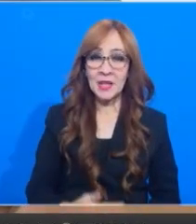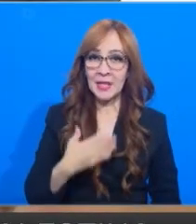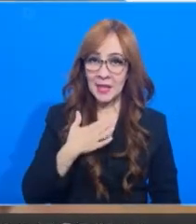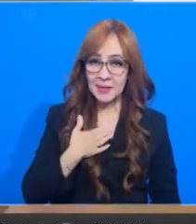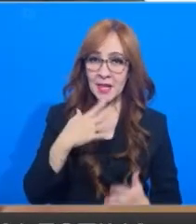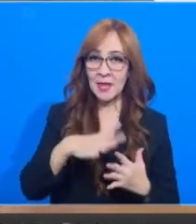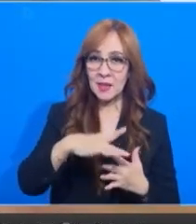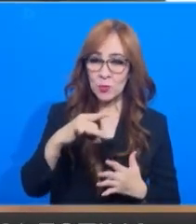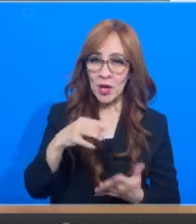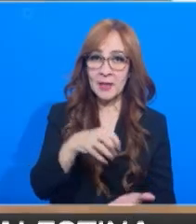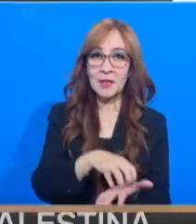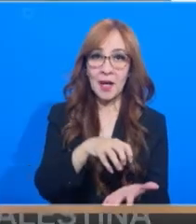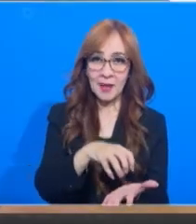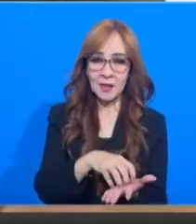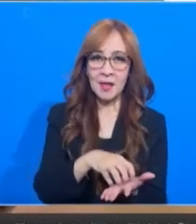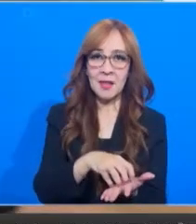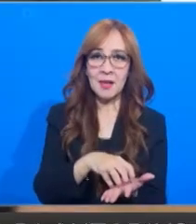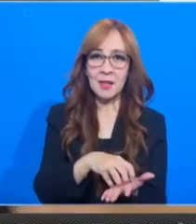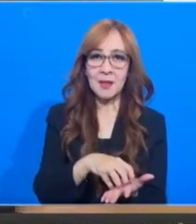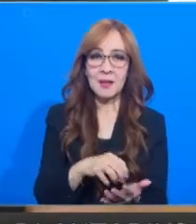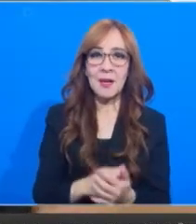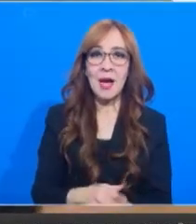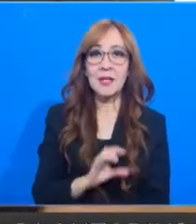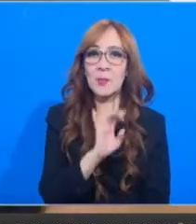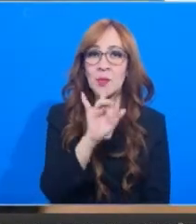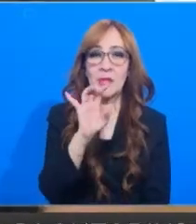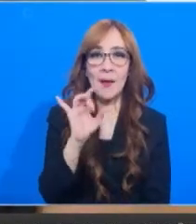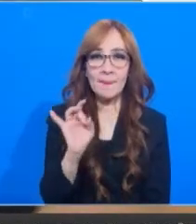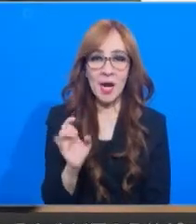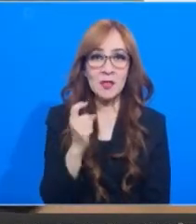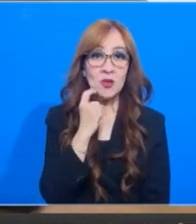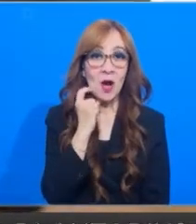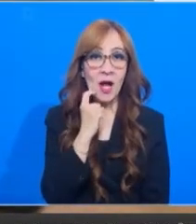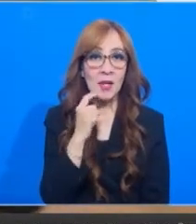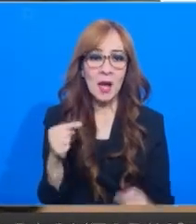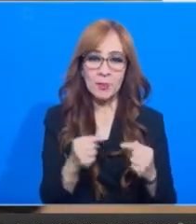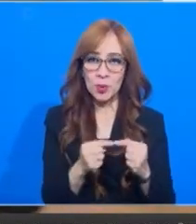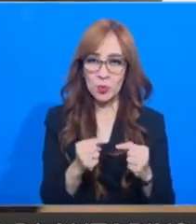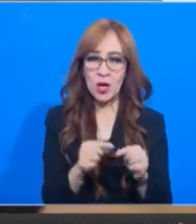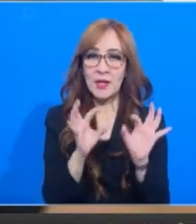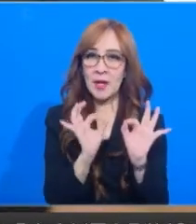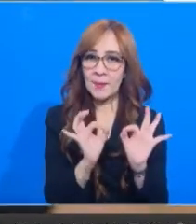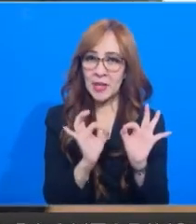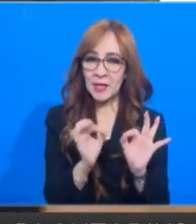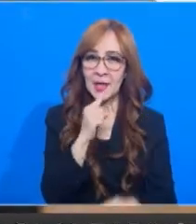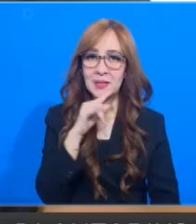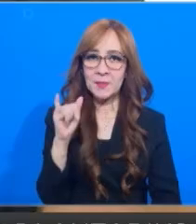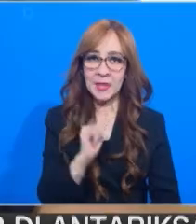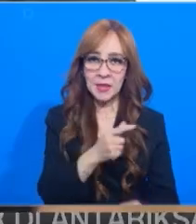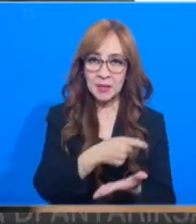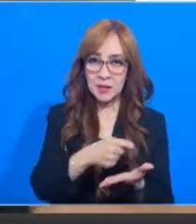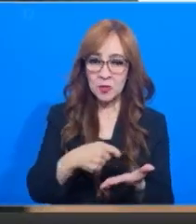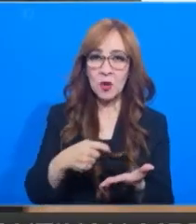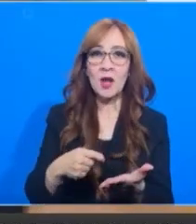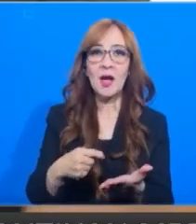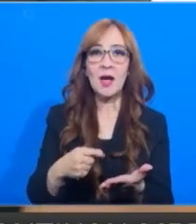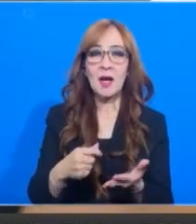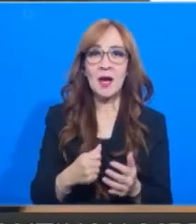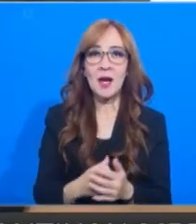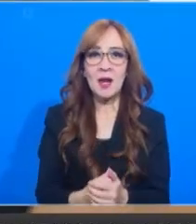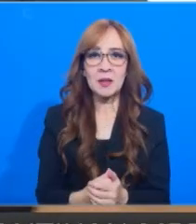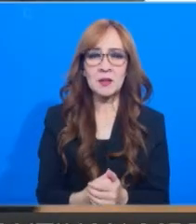daerah pemilihan banyak beberapa hal yang terkendala dalam bidang pendidikan seperti sekolah-sekolah terus minnya